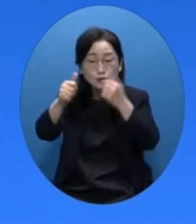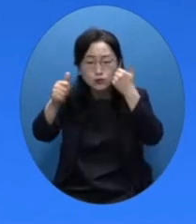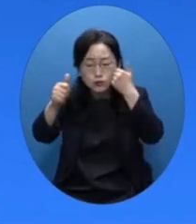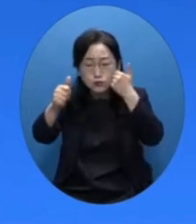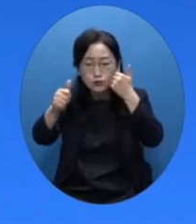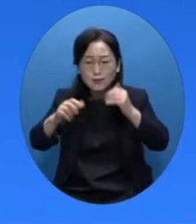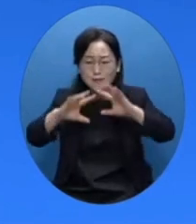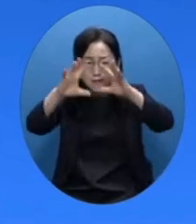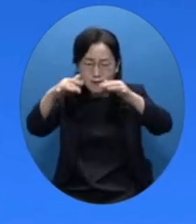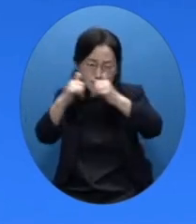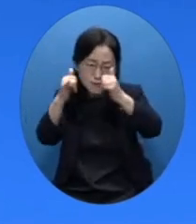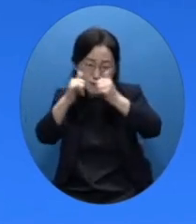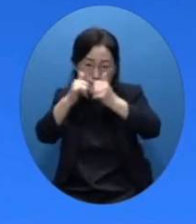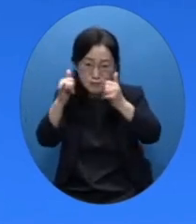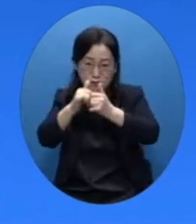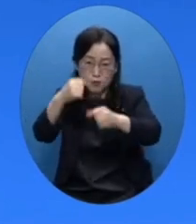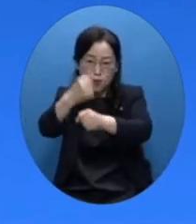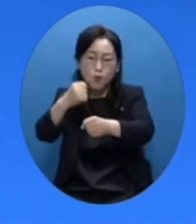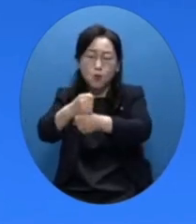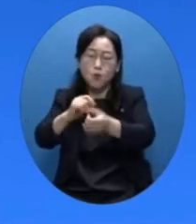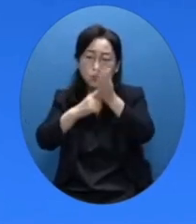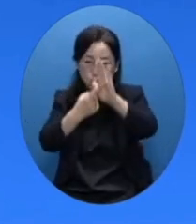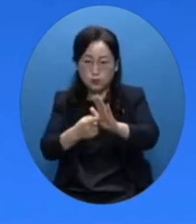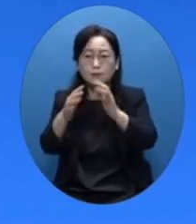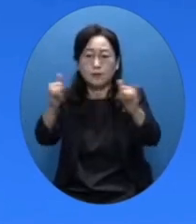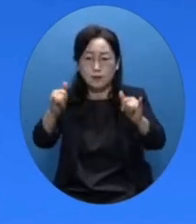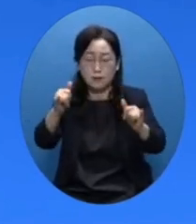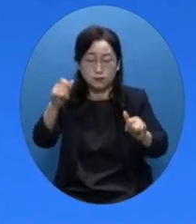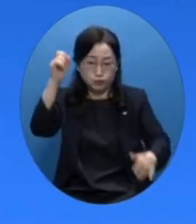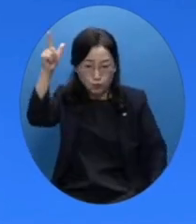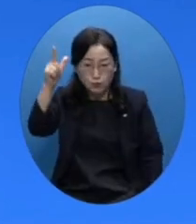이었지만 와우 더미 물 받아서